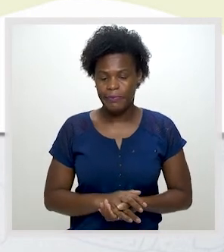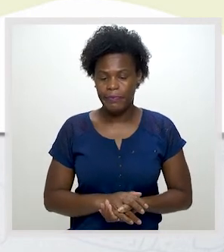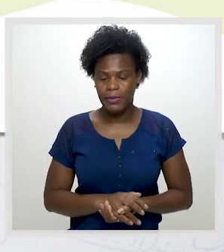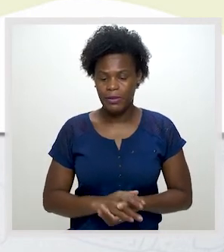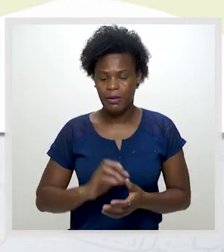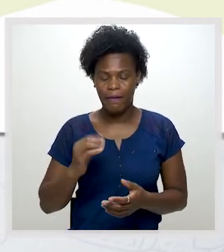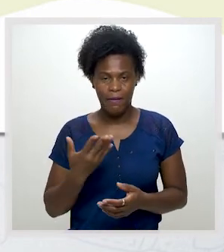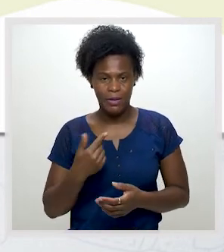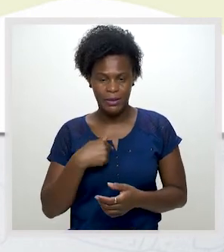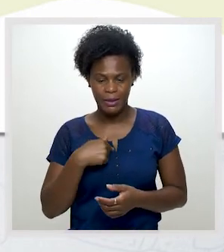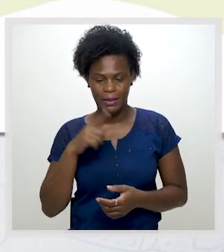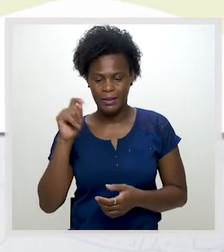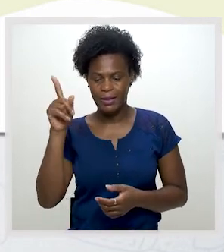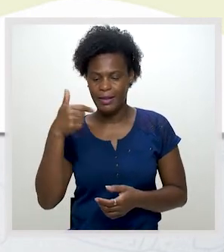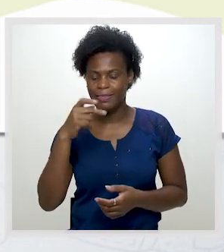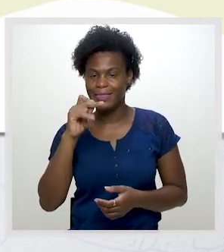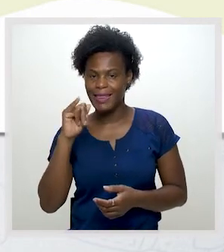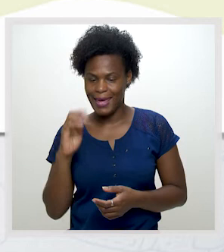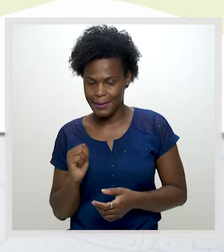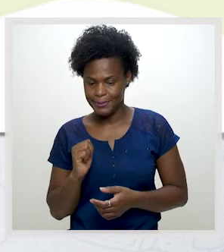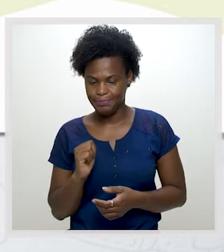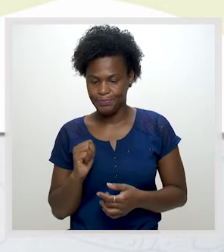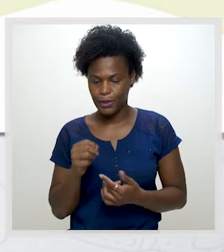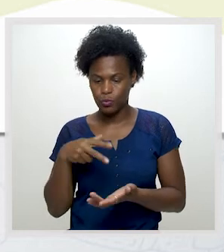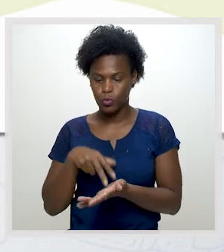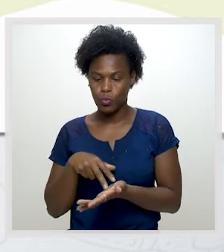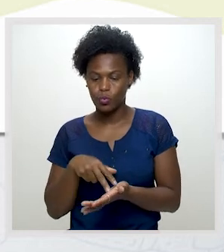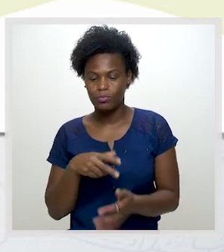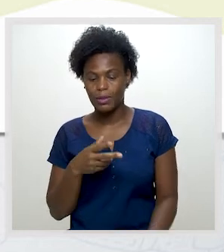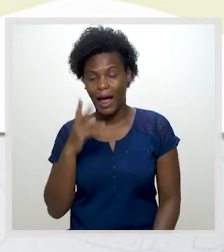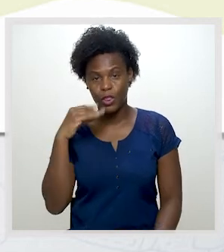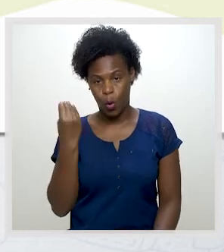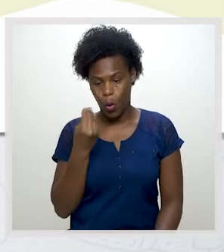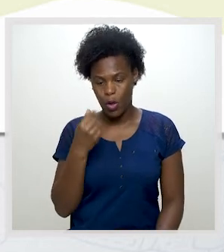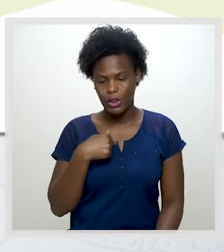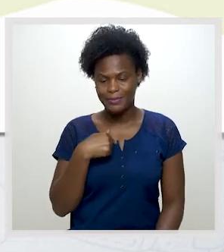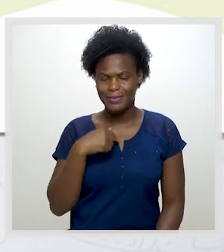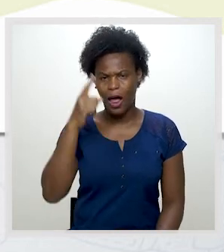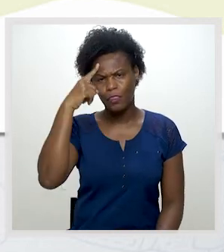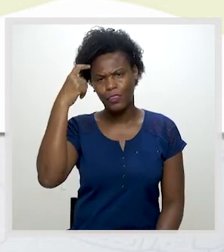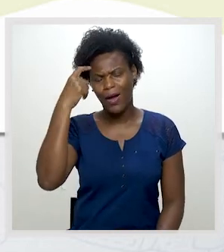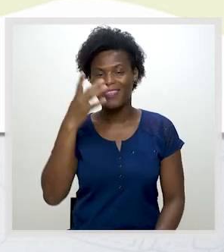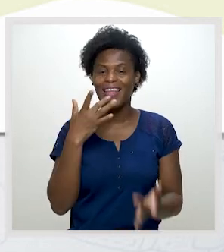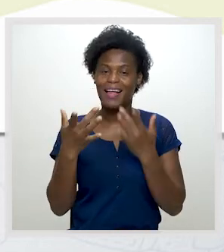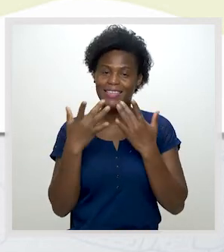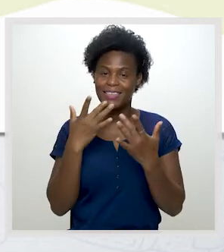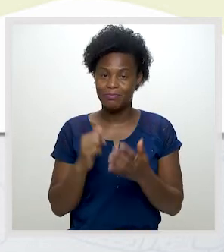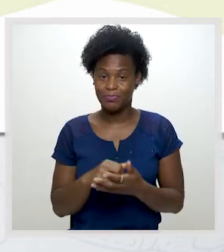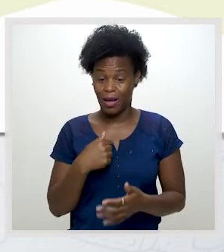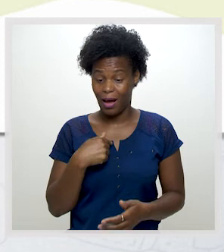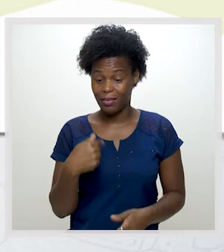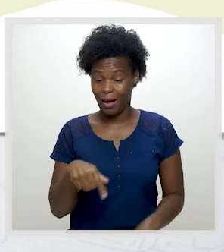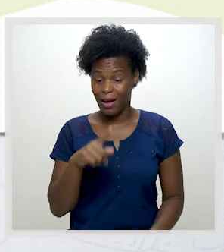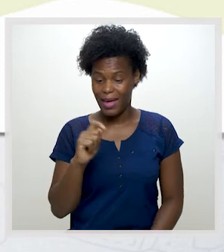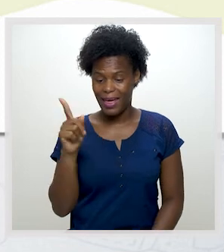Quand j'étais ado, j'adorais le théâtre.